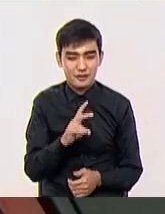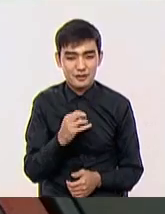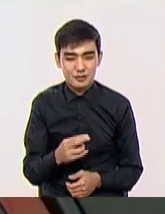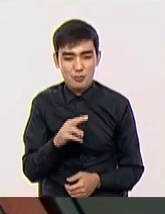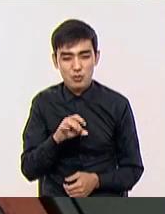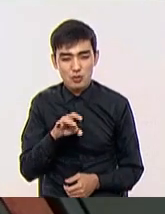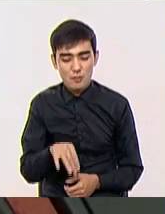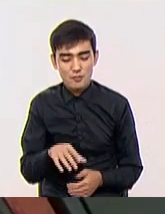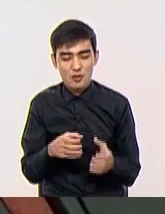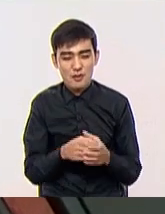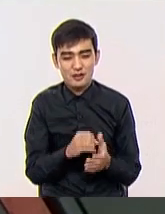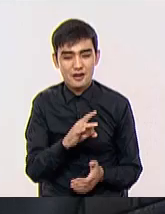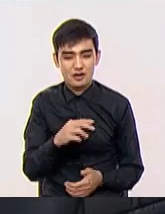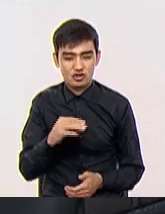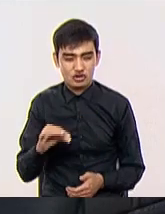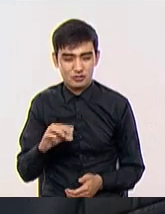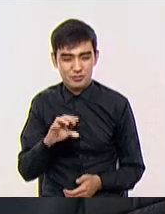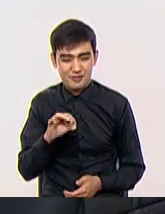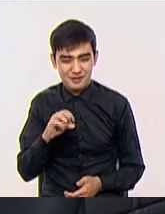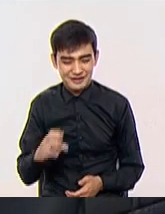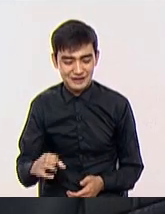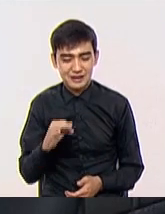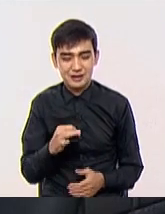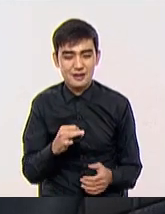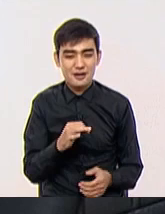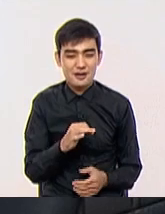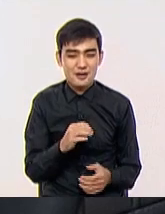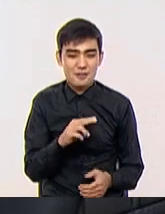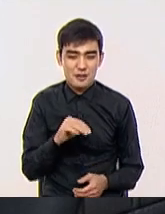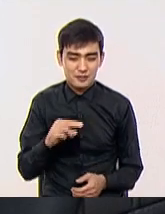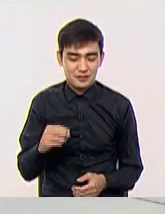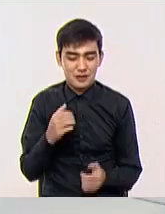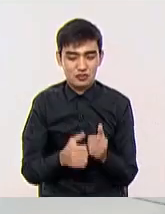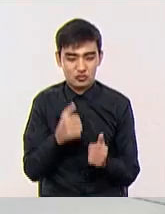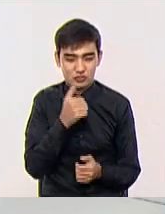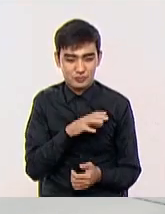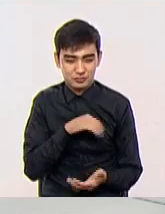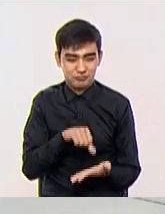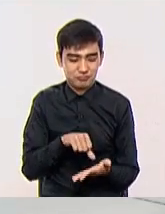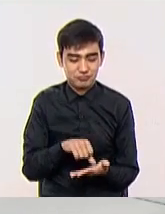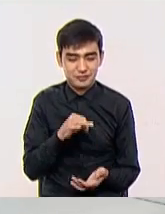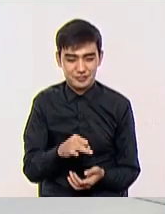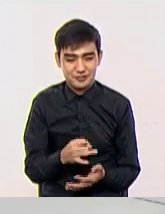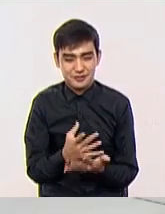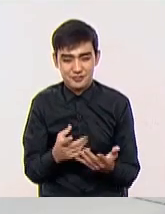от компании RG Brands и Pepsi проходит ежегодно. Каждый год разыгрывают разные ценные